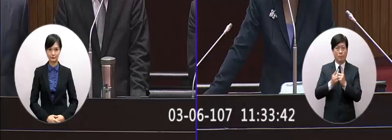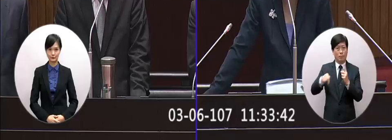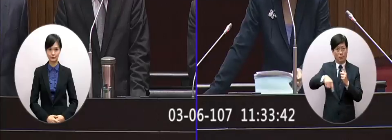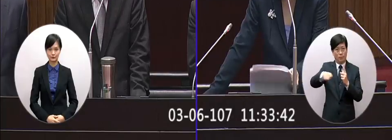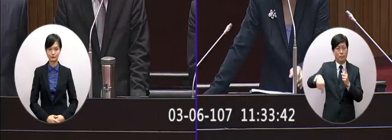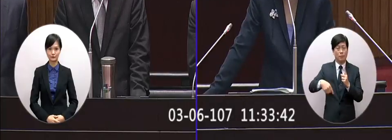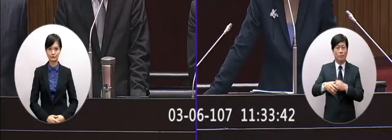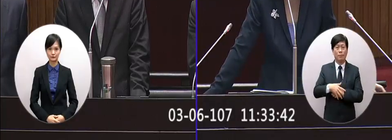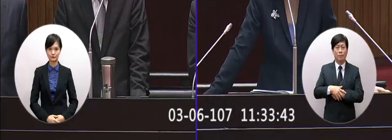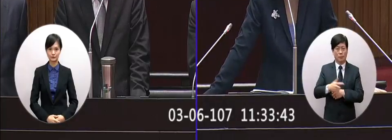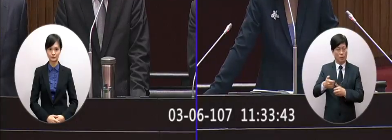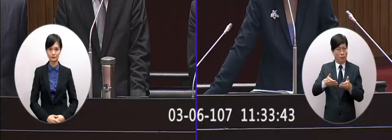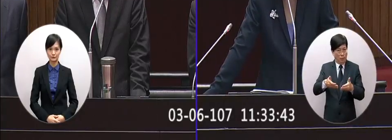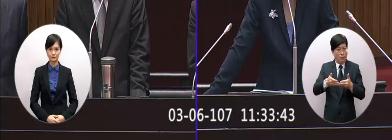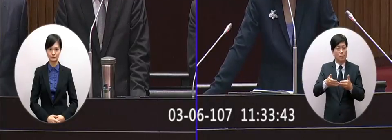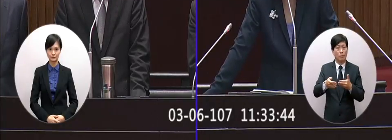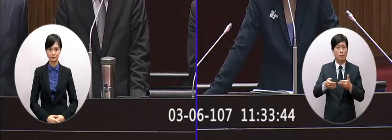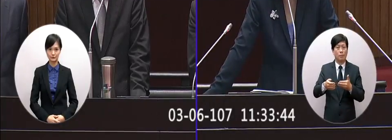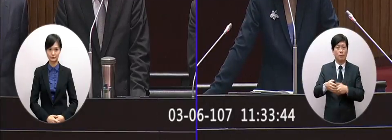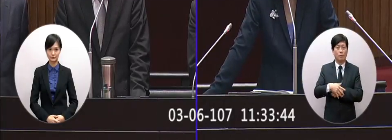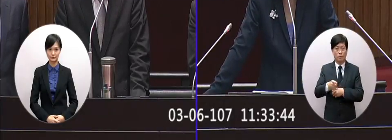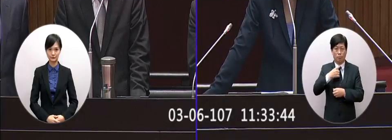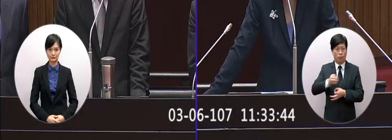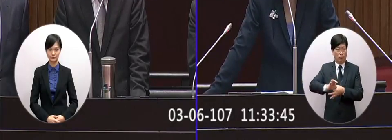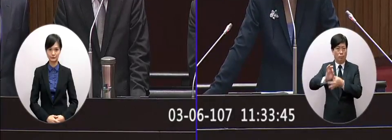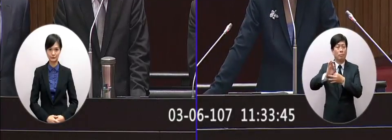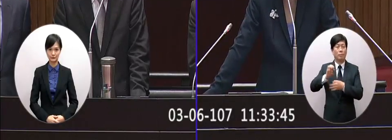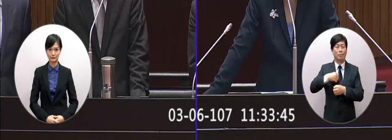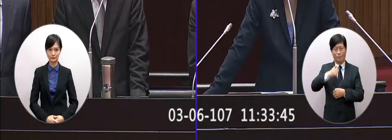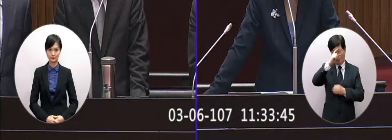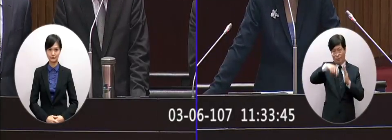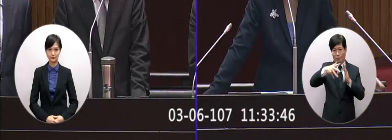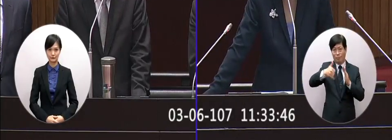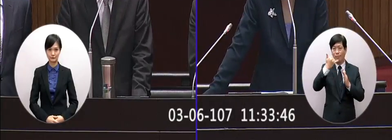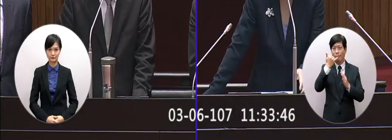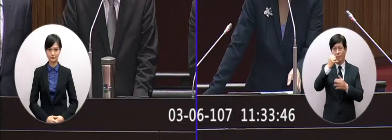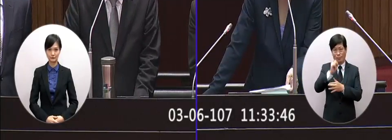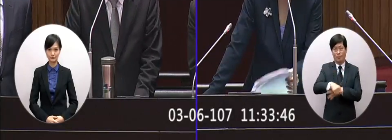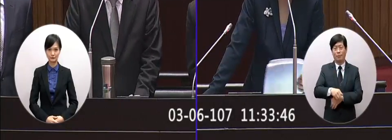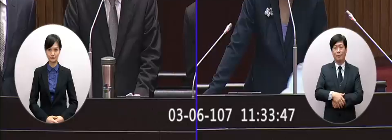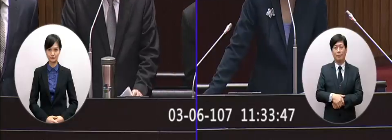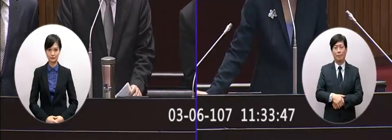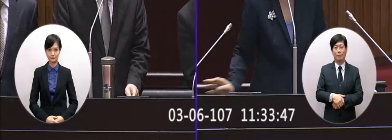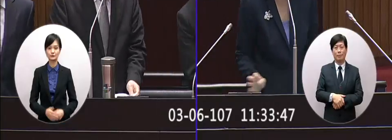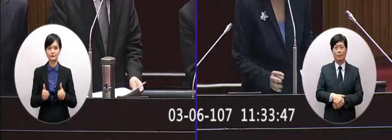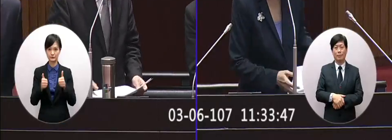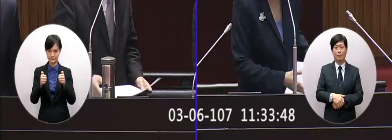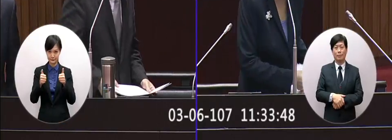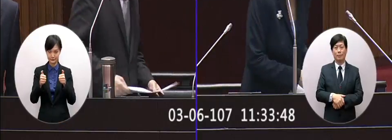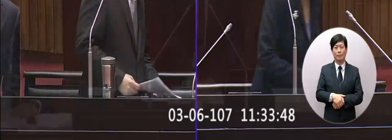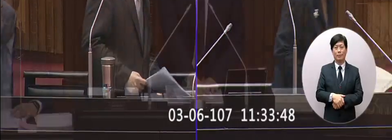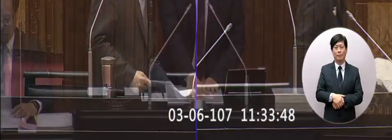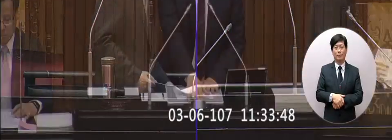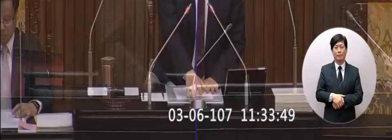来说是一个非常重要的一个加级。我想院长希望能够做到这个承诺。 好，谢谢。 谢谢委